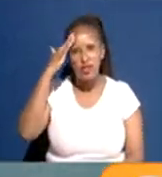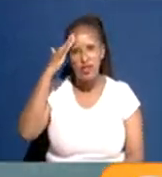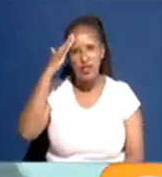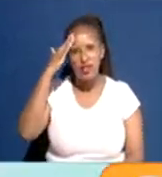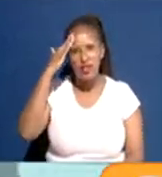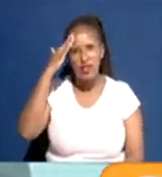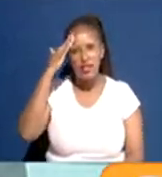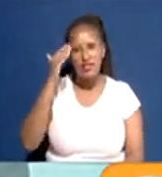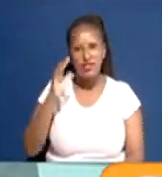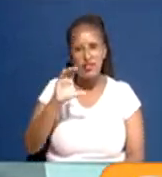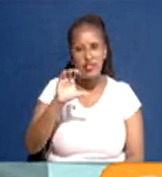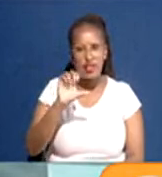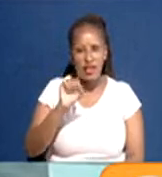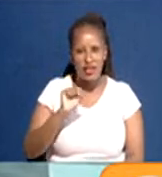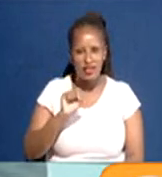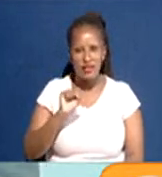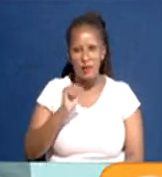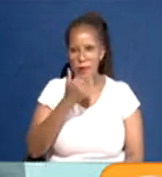Secretary General wetu